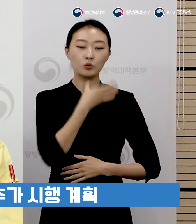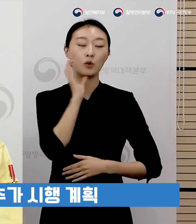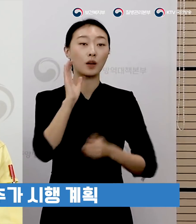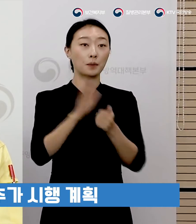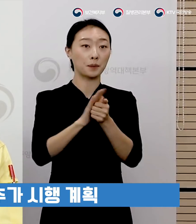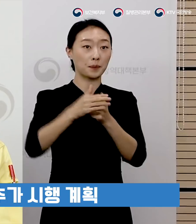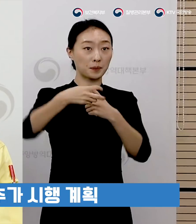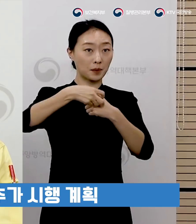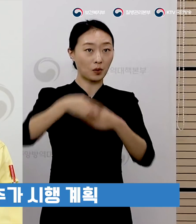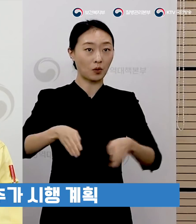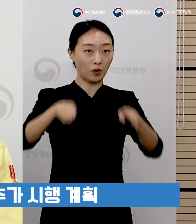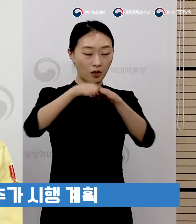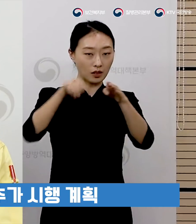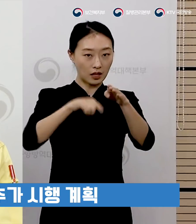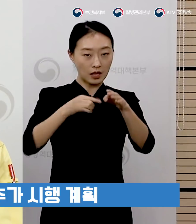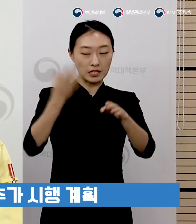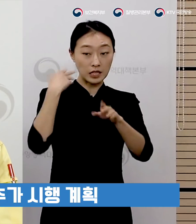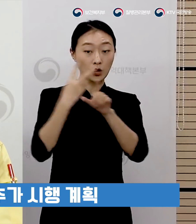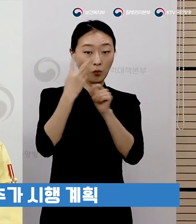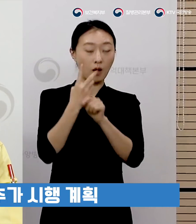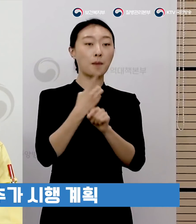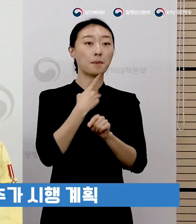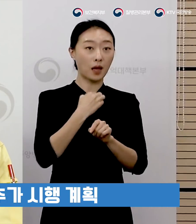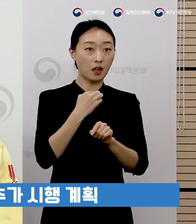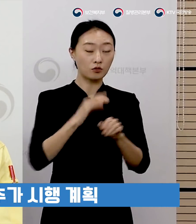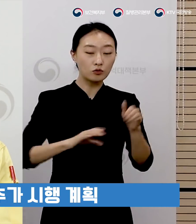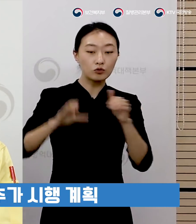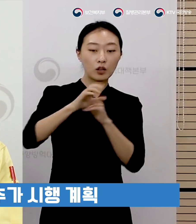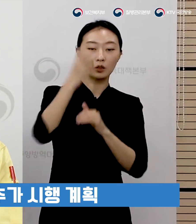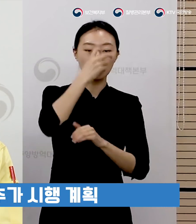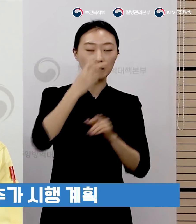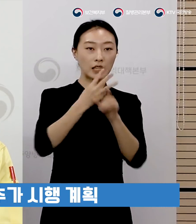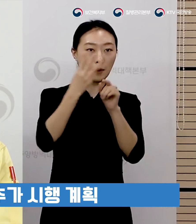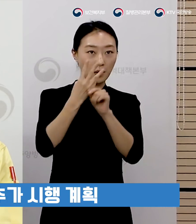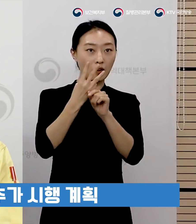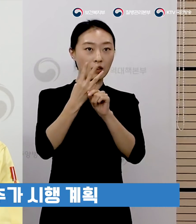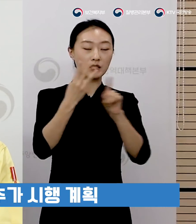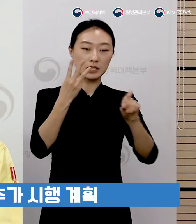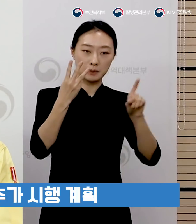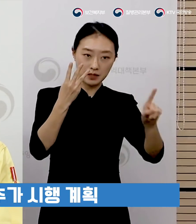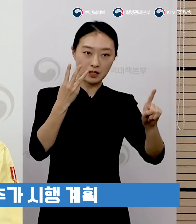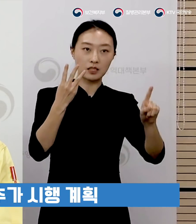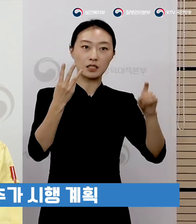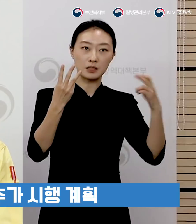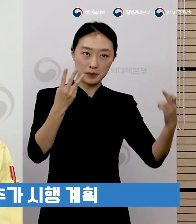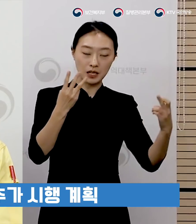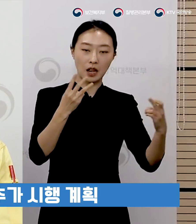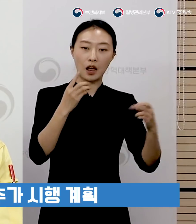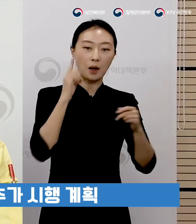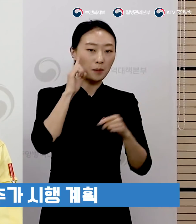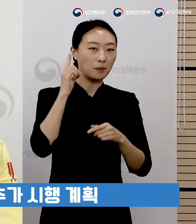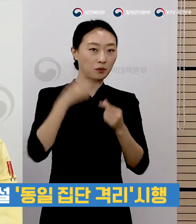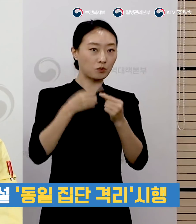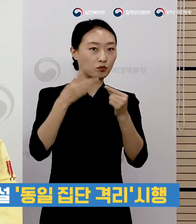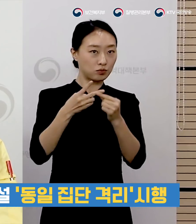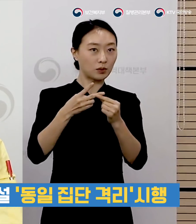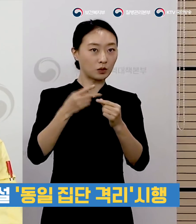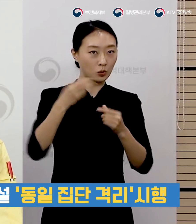2월 조사에 이어서 추가 조사를 3월 11일과 12일 양일간에 걸쳐 시행할 계획입니다.